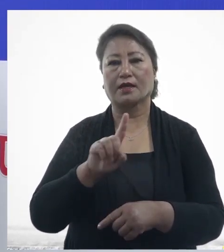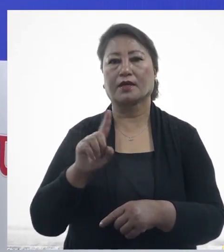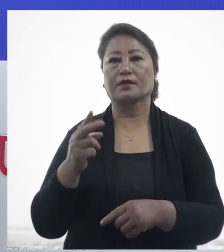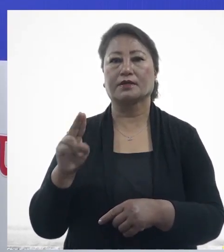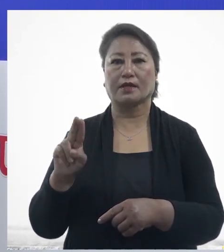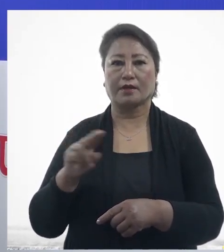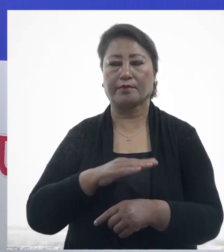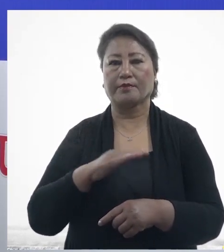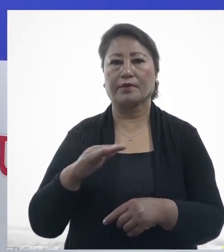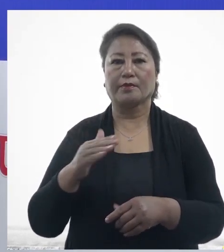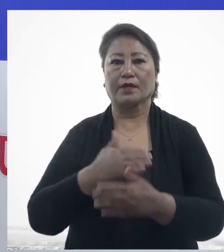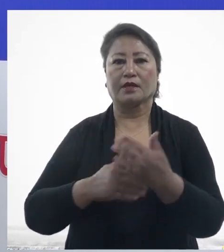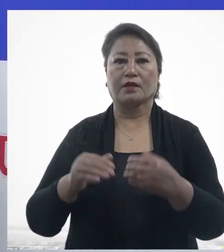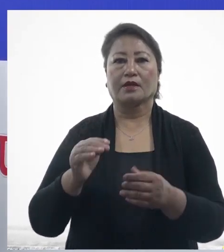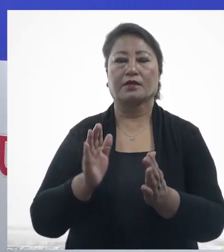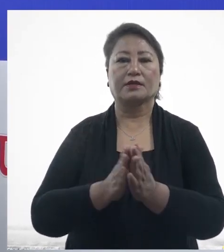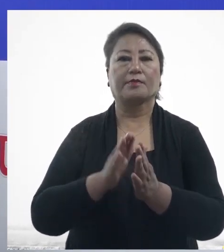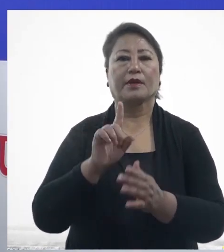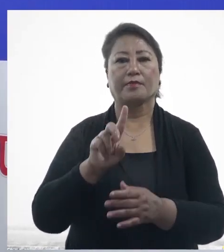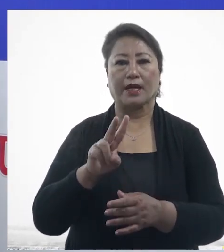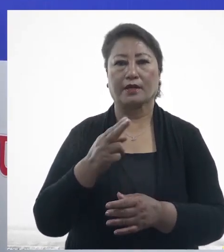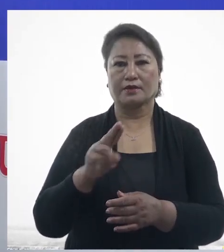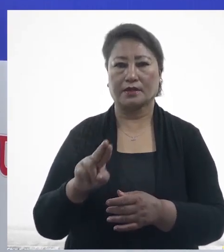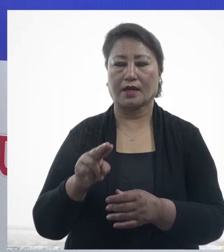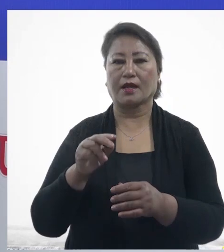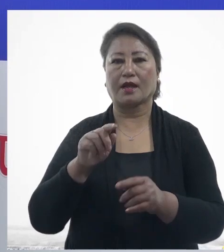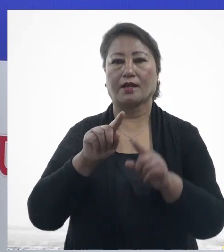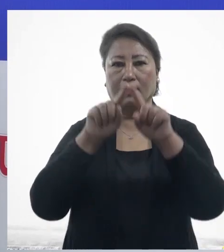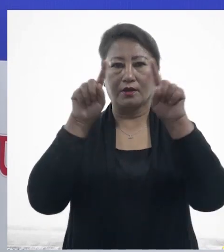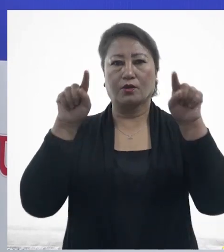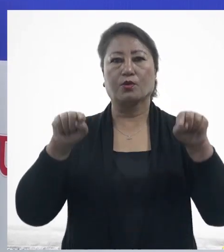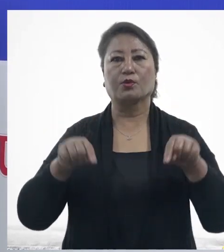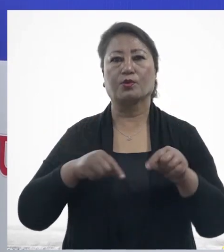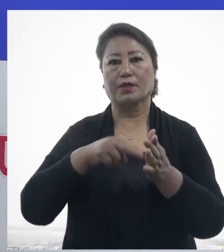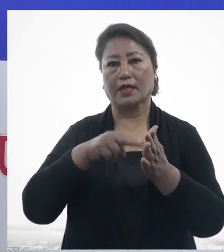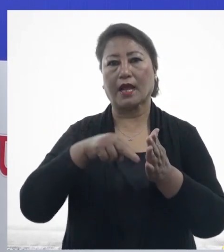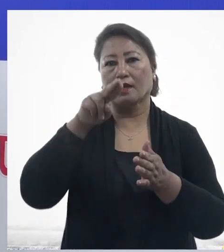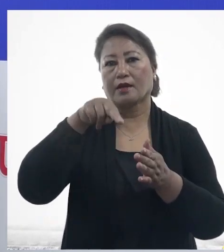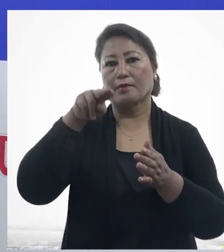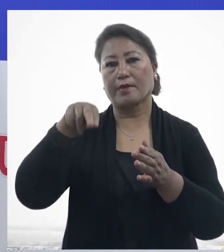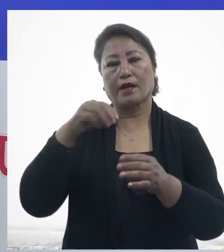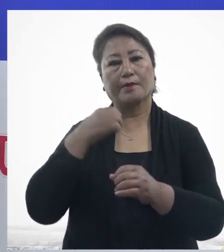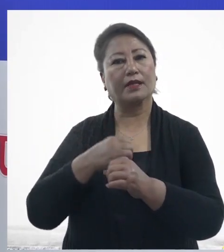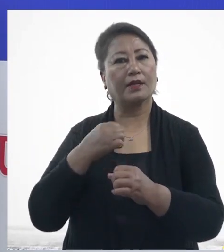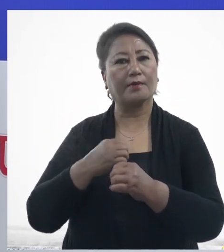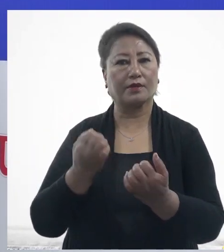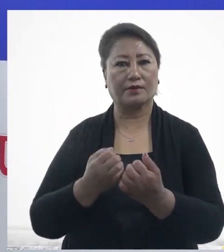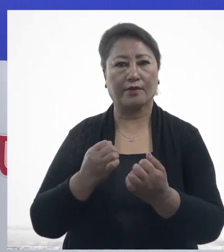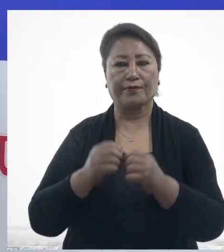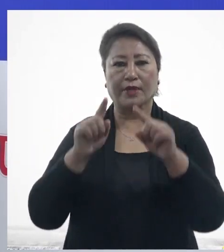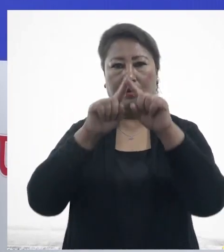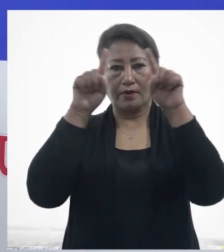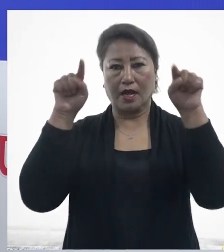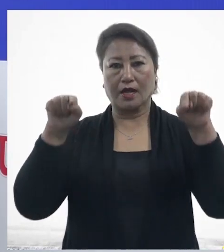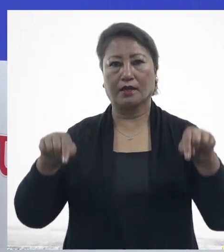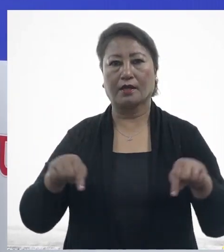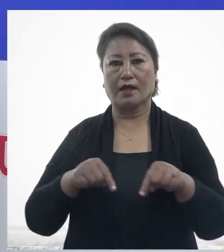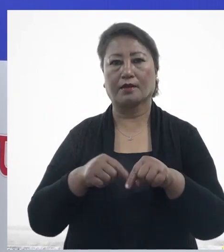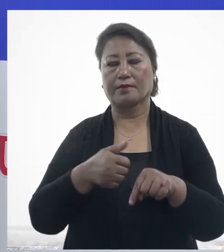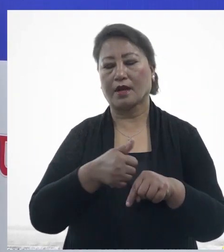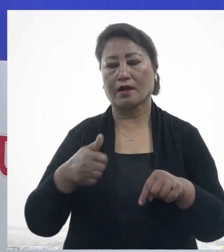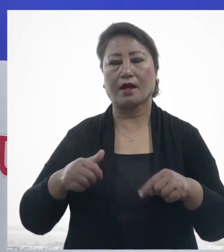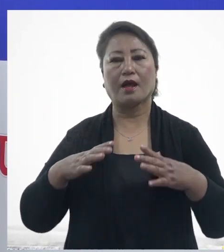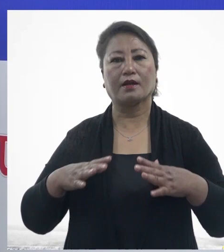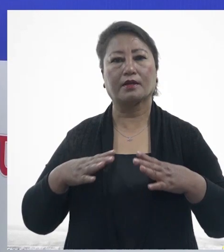भएका विद्यार्थीहरू पनि गरेर 11-12 चाहिँ अहिले हामीसँग थान्का मात्रै काम गरिरहनु भएको छ। सो एउटा थान्का हजुरको राम्रो खालको थान्का बनाउनलाई उहाँलाई आनन्दले मजाले एउटा